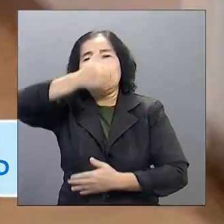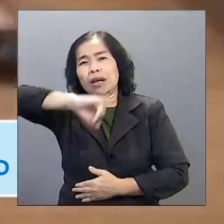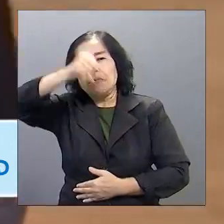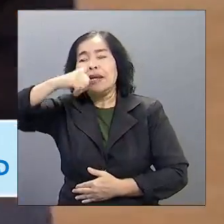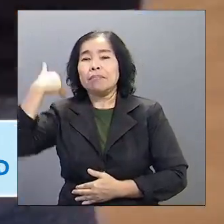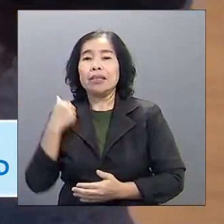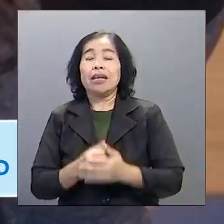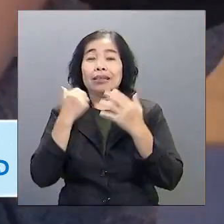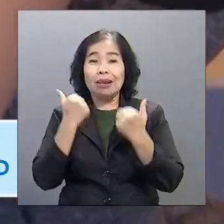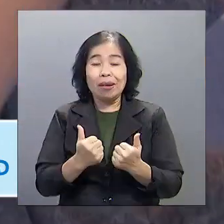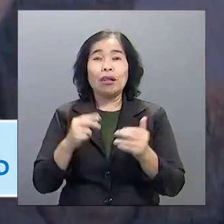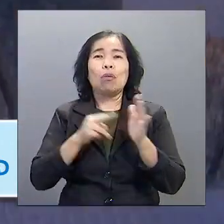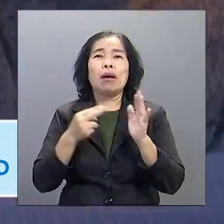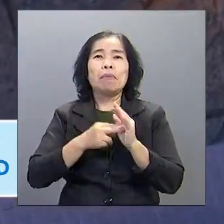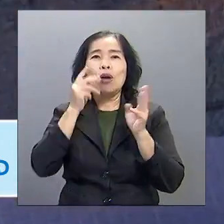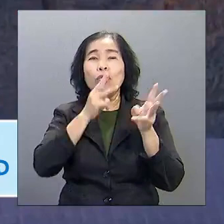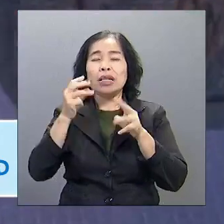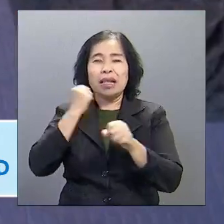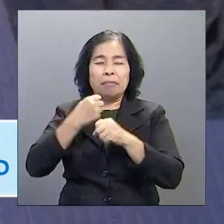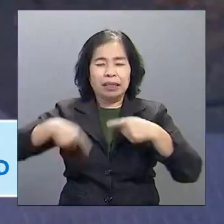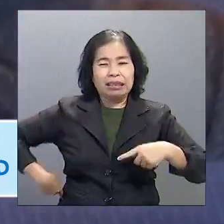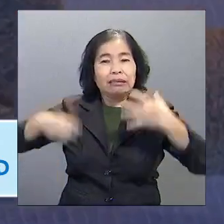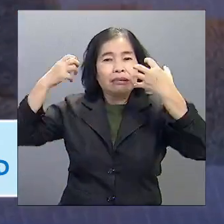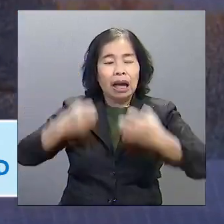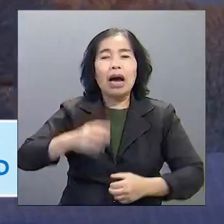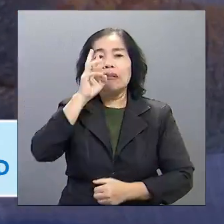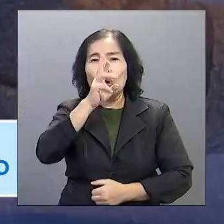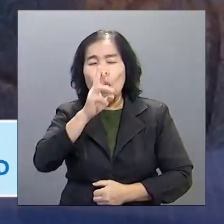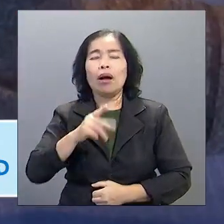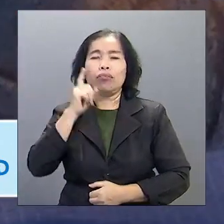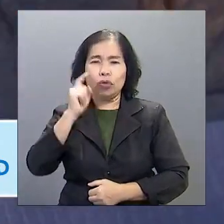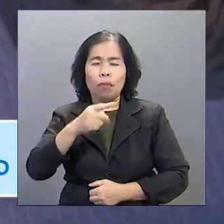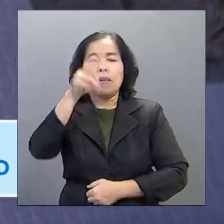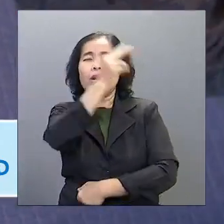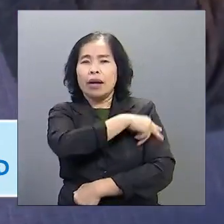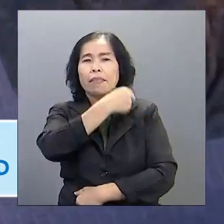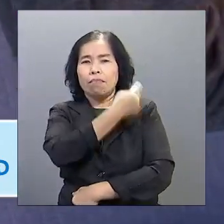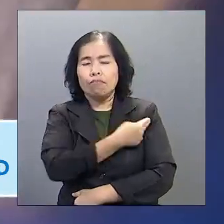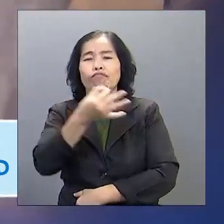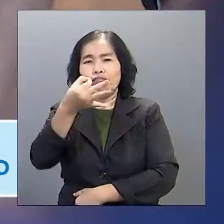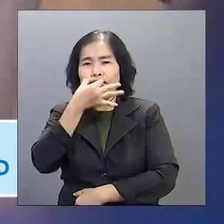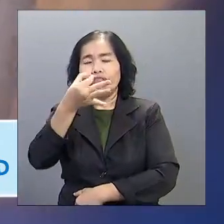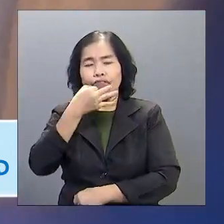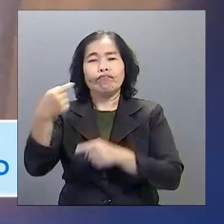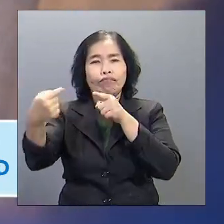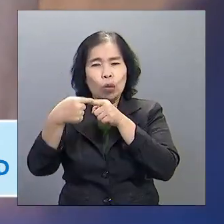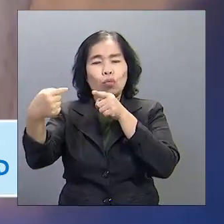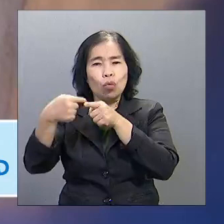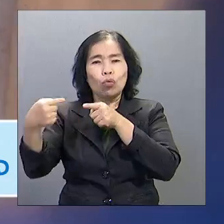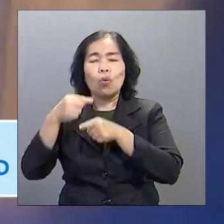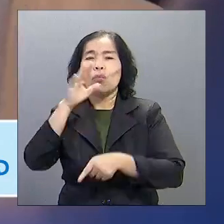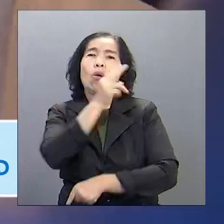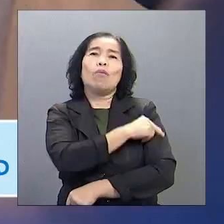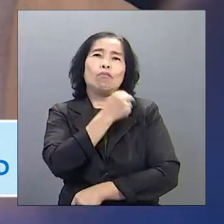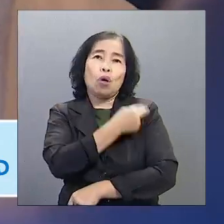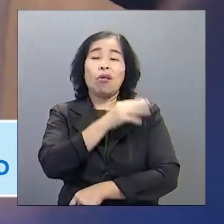ธีทางเลือกดังกล่าวนั้นอาจจะเป็นการทำให้ผู้ป่วยนั้นเสียโอกาสที่จะรักษาให้หายและอาจทำให้ผู้ป่วยกลับแย่ลงได้จากการทำกายบริห